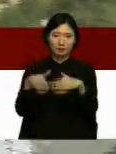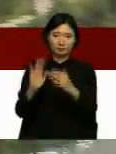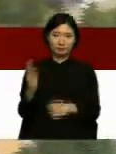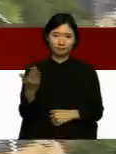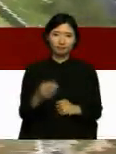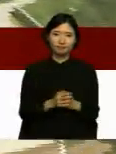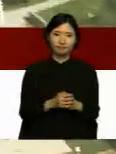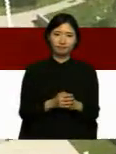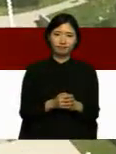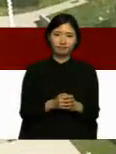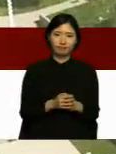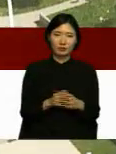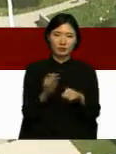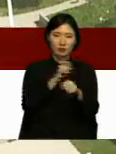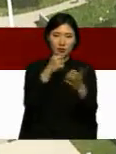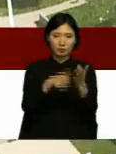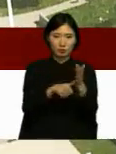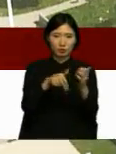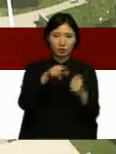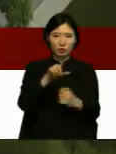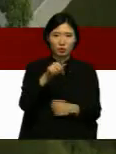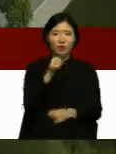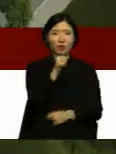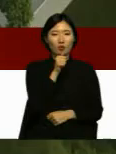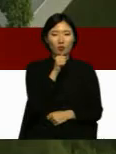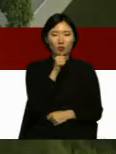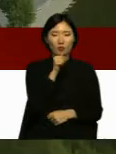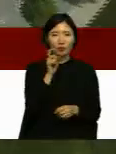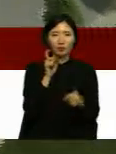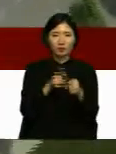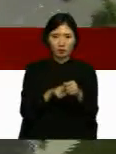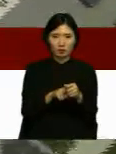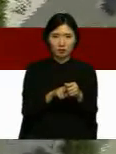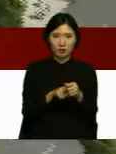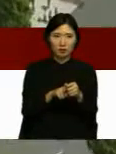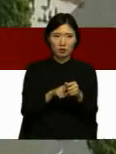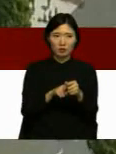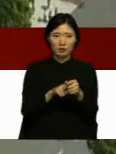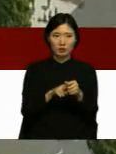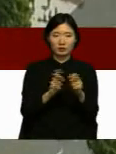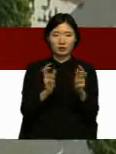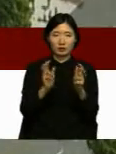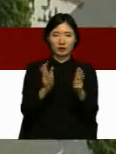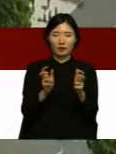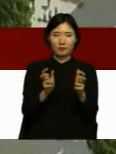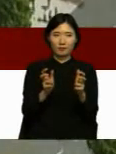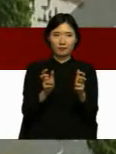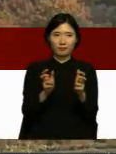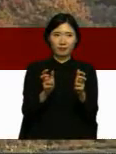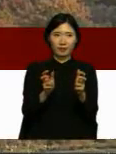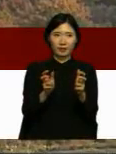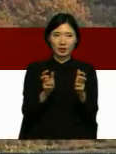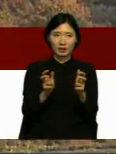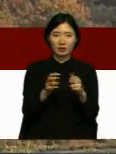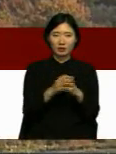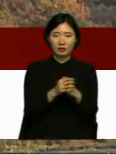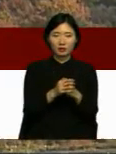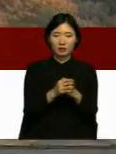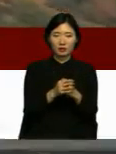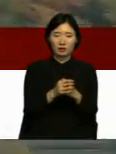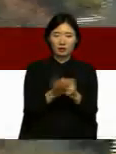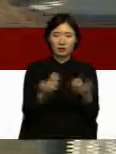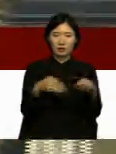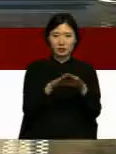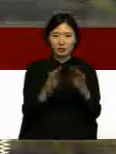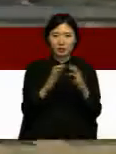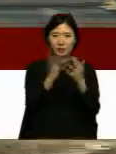구성합니다. 파주 특산물인 장단콩을 테마로 한 장단콩 웨빙마루 사업은 파주 장단콩 웨빙마루에서